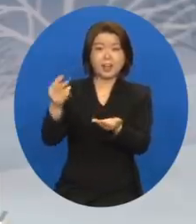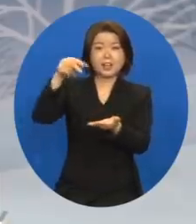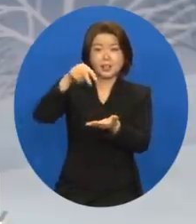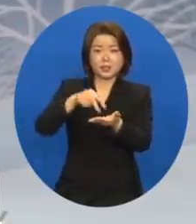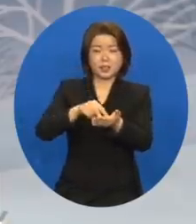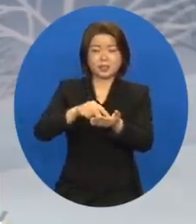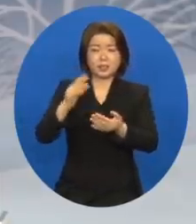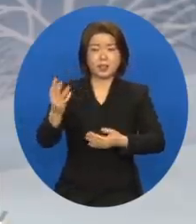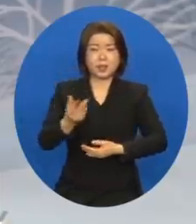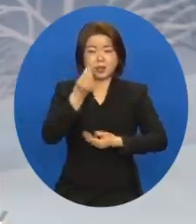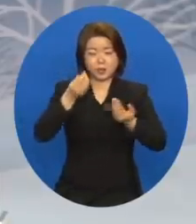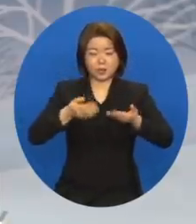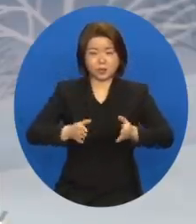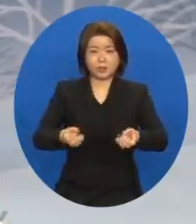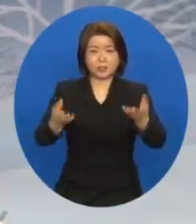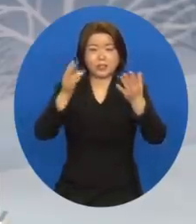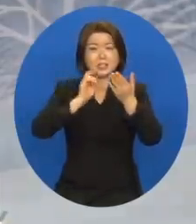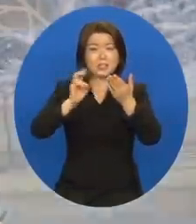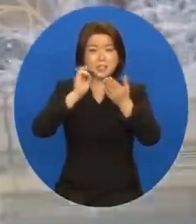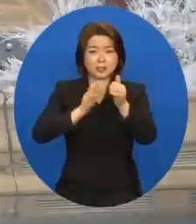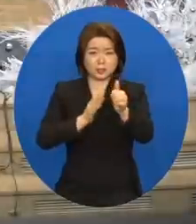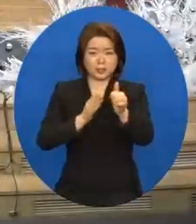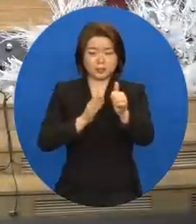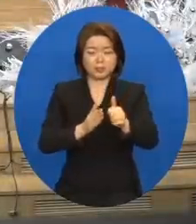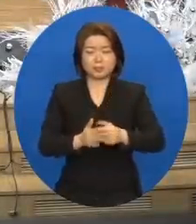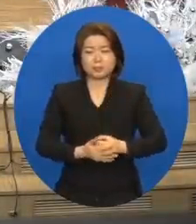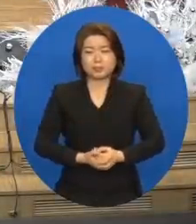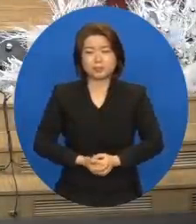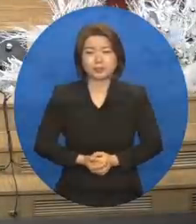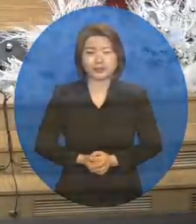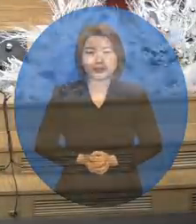성탄 찬송을 같이 부르시겠습니다.